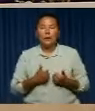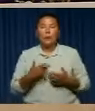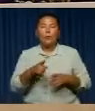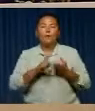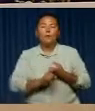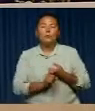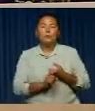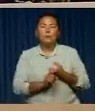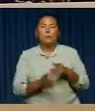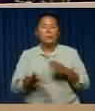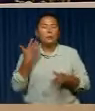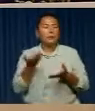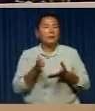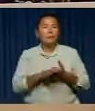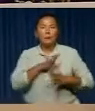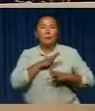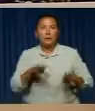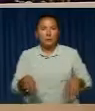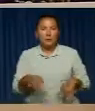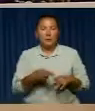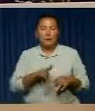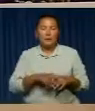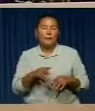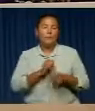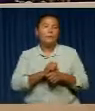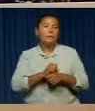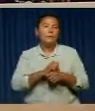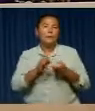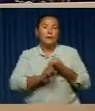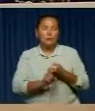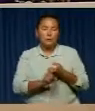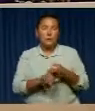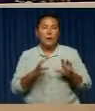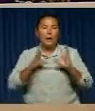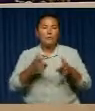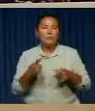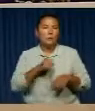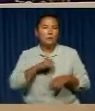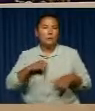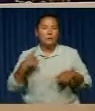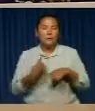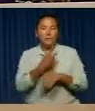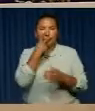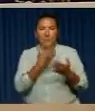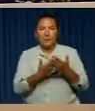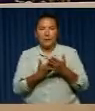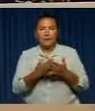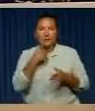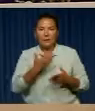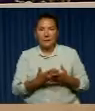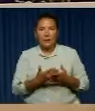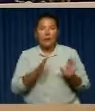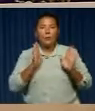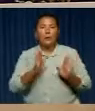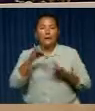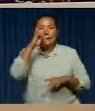вирусты бұрыннан танымал вирус болғанымен, бұл вирус жалпы әлемде осындай өзінің белгісін көрсетіп жатқан алғаш рет. Ол тек